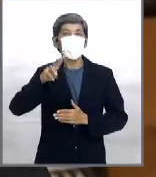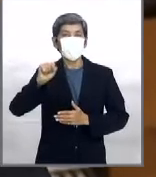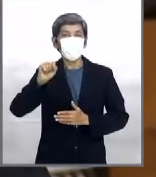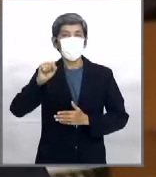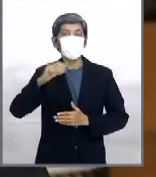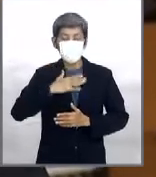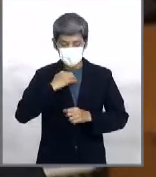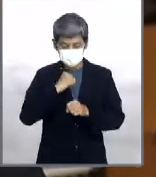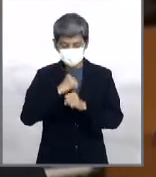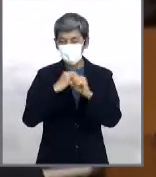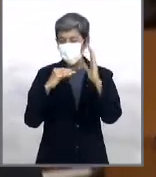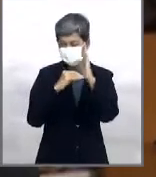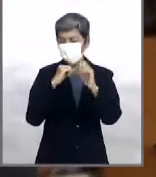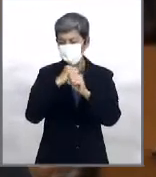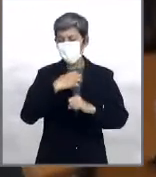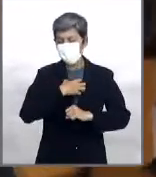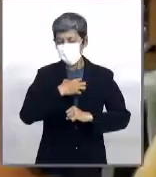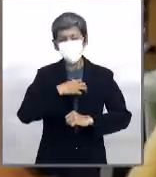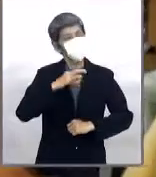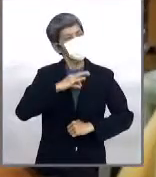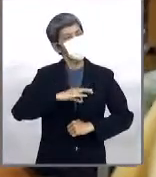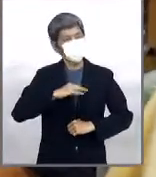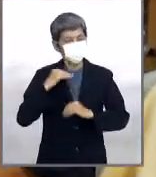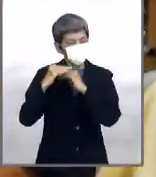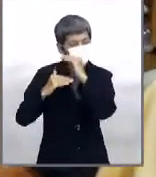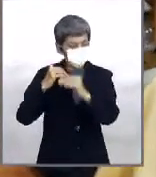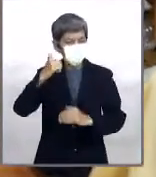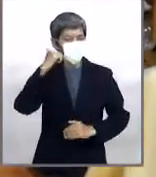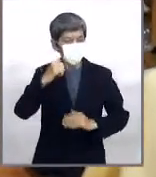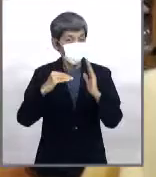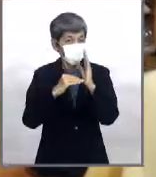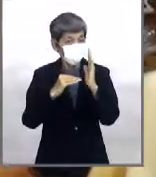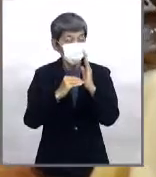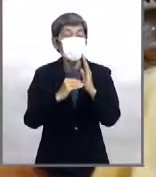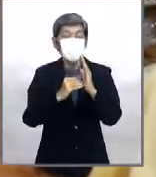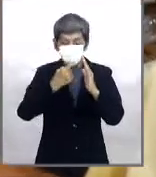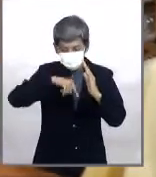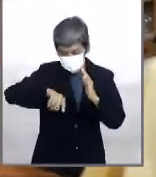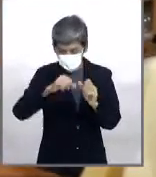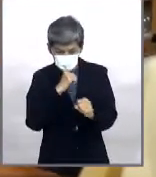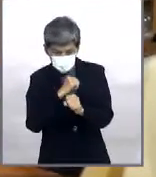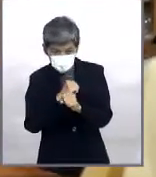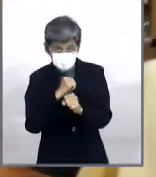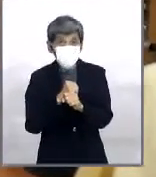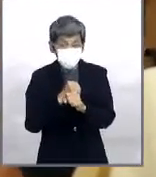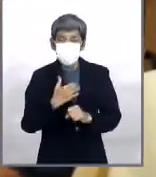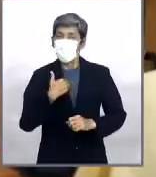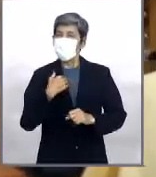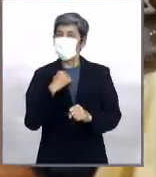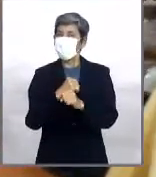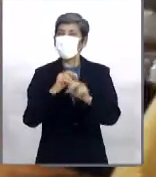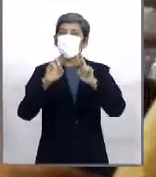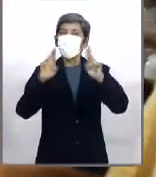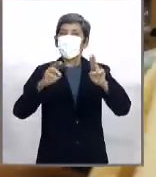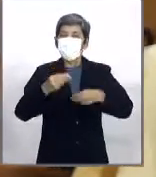ส.นะครับผมอยากทำงานกรุงเทพมากๆเพราะว่ารู้สึกมันเจริญนะครับผมเนาะแต่พอเรากลับเข้ามาทำงานในกรุงเทพครั้งแรกเนี่ยเรา